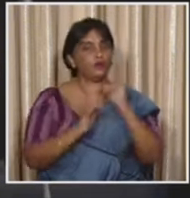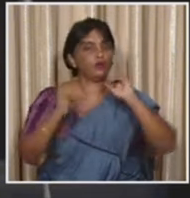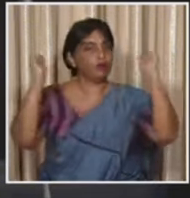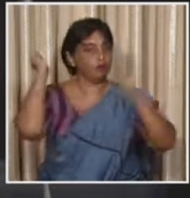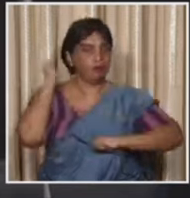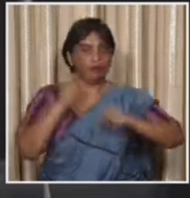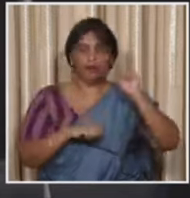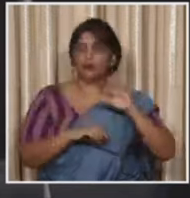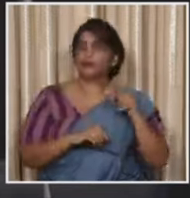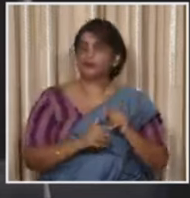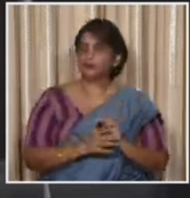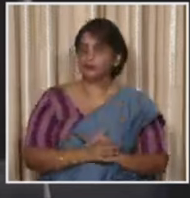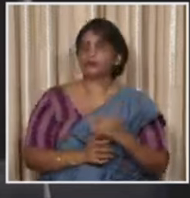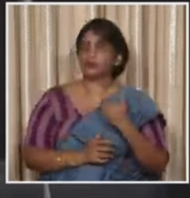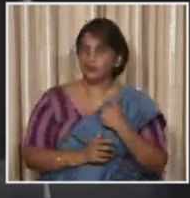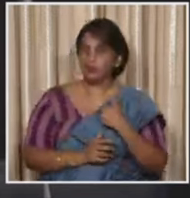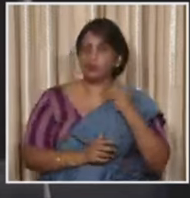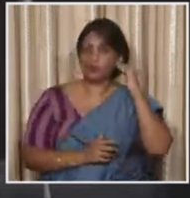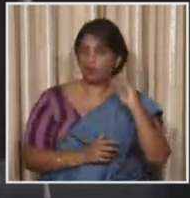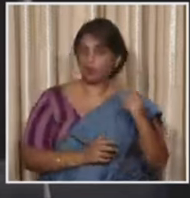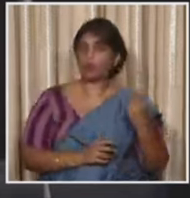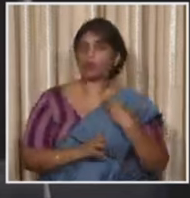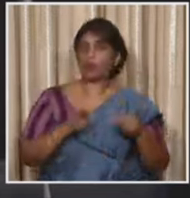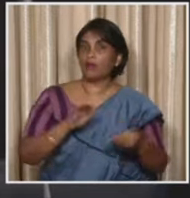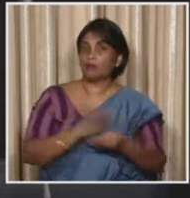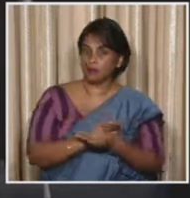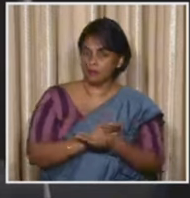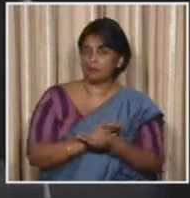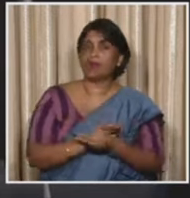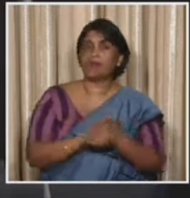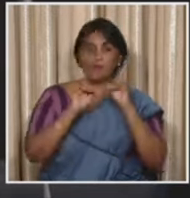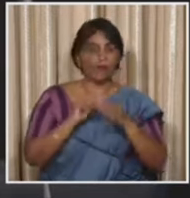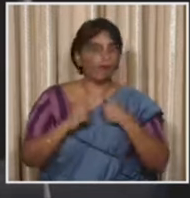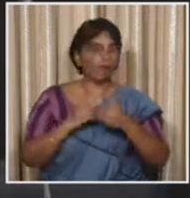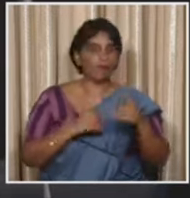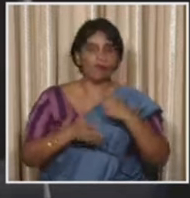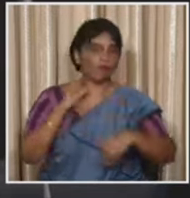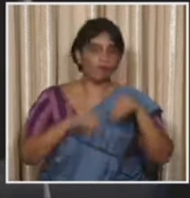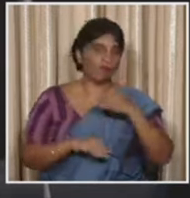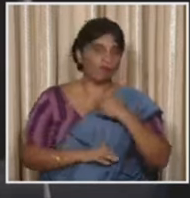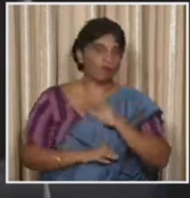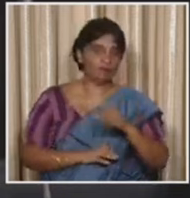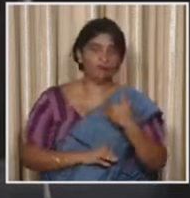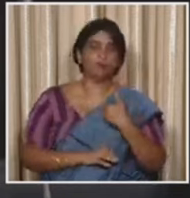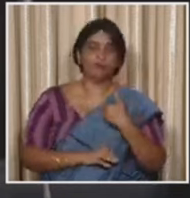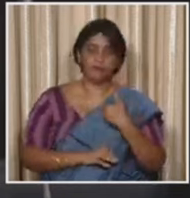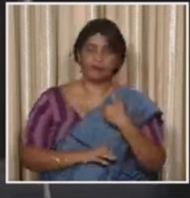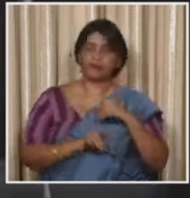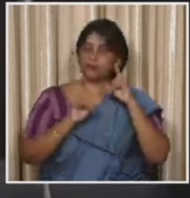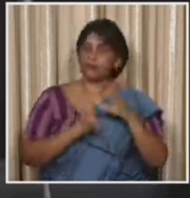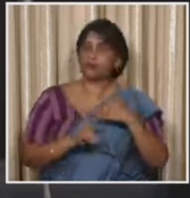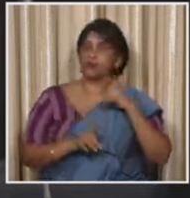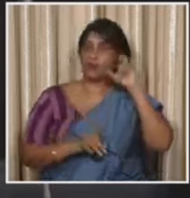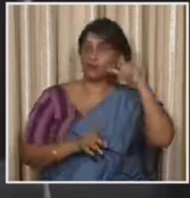තත්ත්වයට ගිහිල්ලා මමයි මගේ දූත්තෙක් එකතු වෙලා පගා ගහලා එහෙම කරලා නෙවෙයි අපි දේශපාලනය කරන්නේ. එහෙම නැත්නම් මං කොළඹ